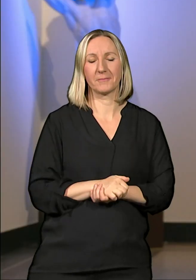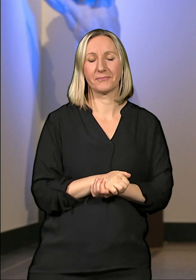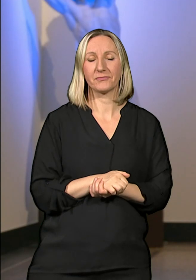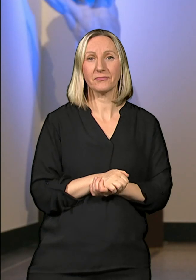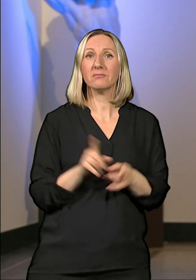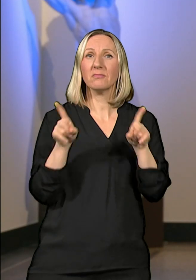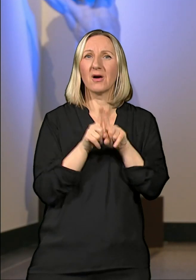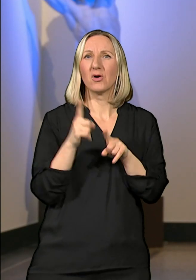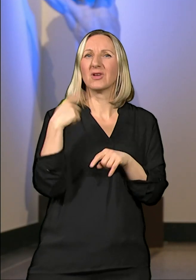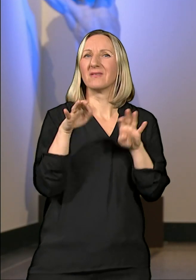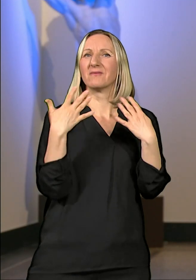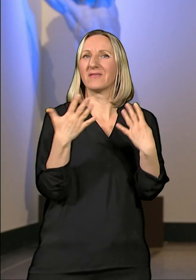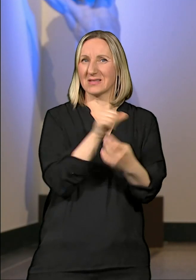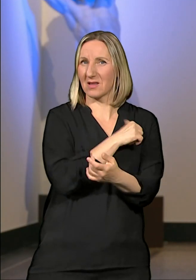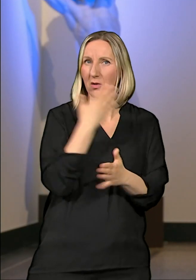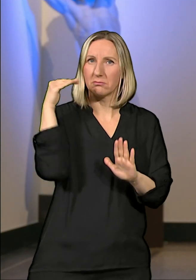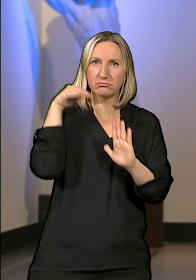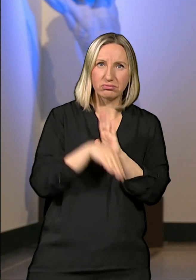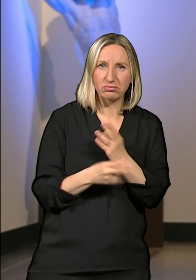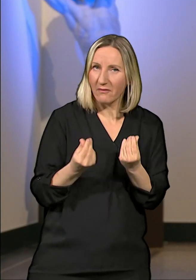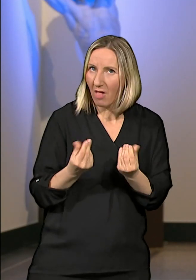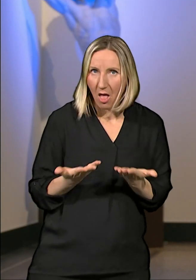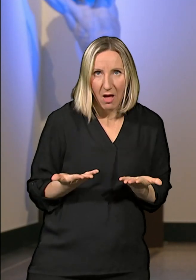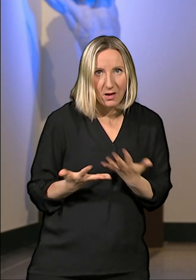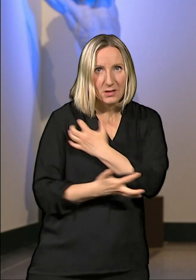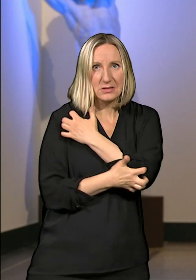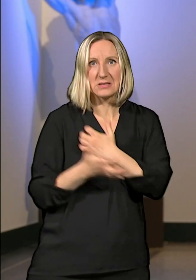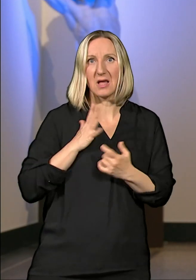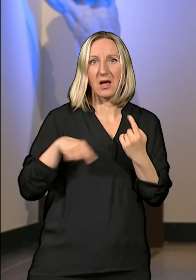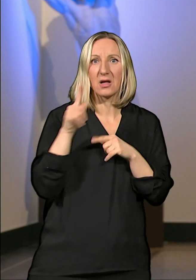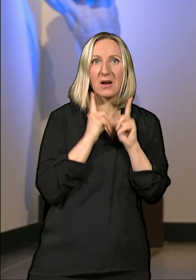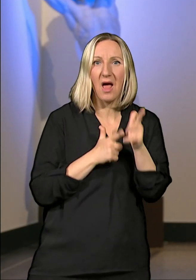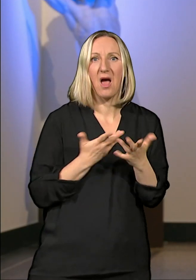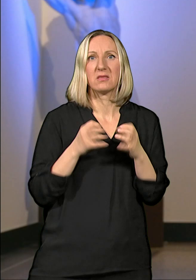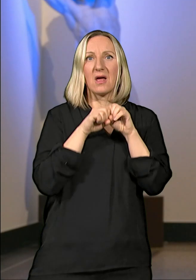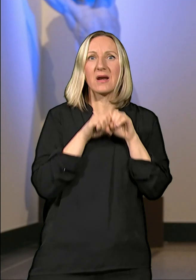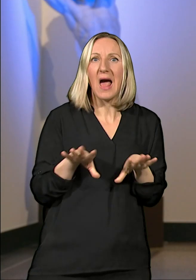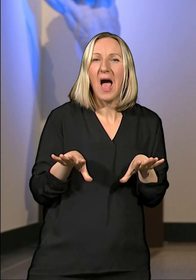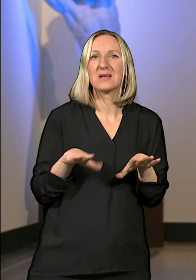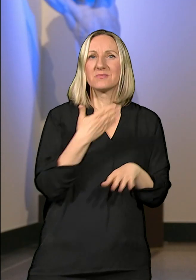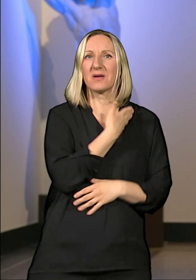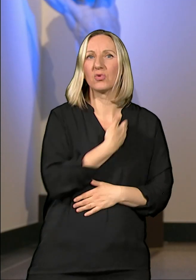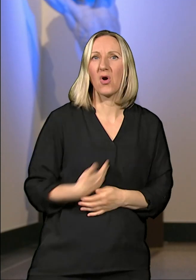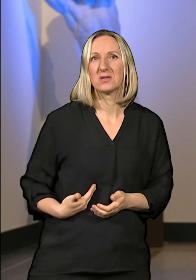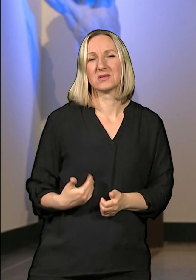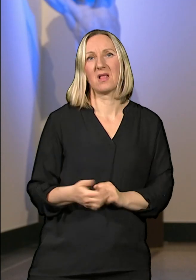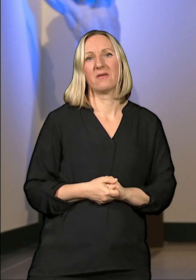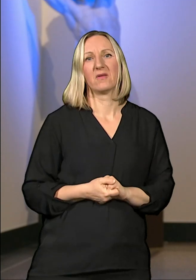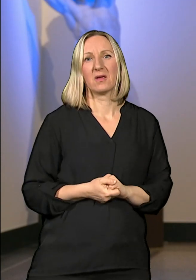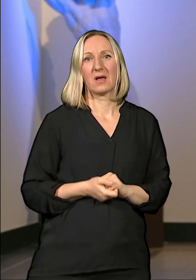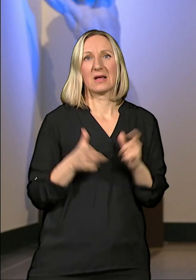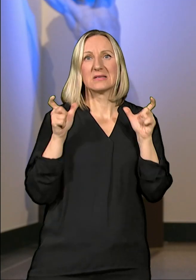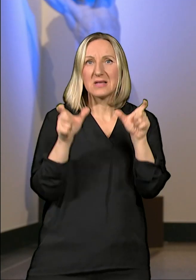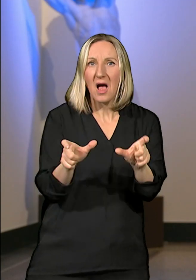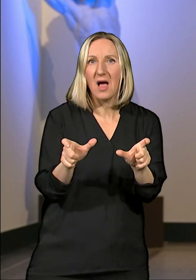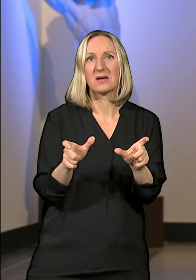strane, 90. inflacija, građanski rat, raspad Jugoslavije,